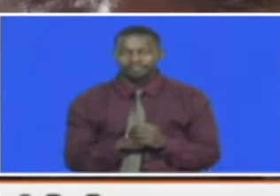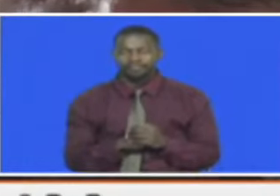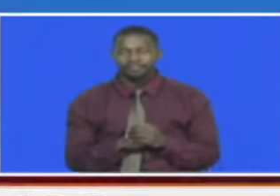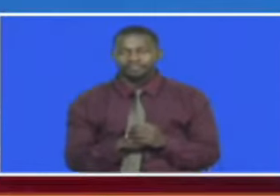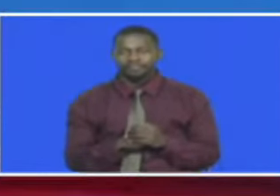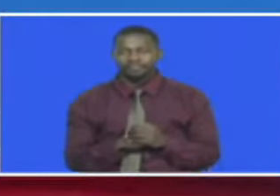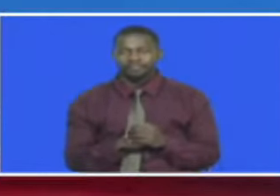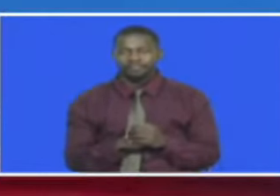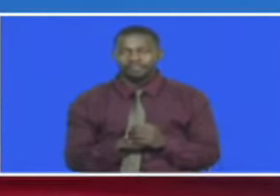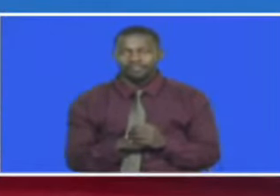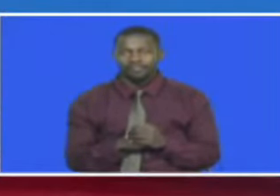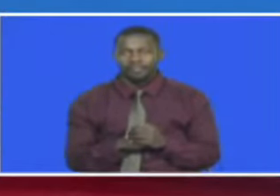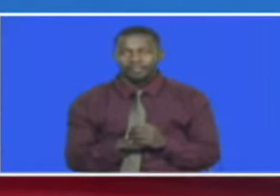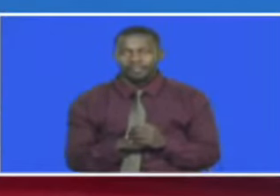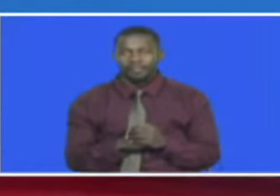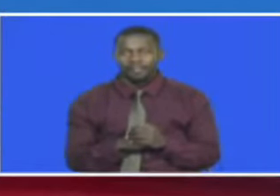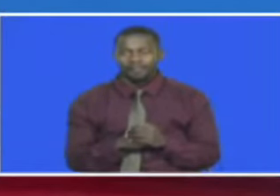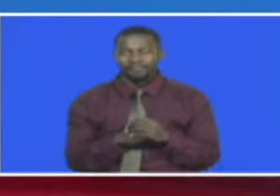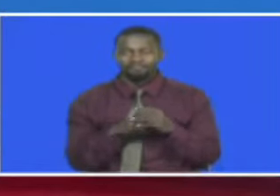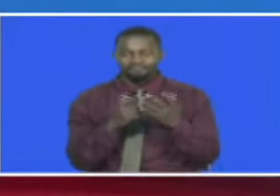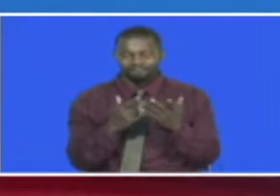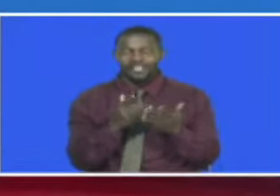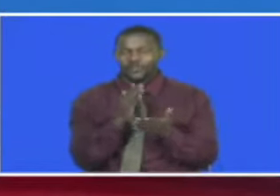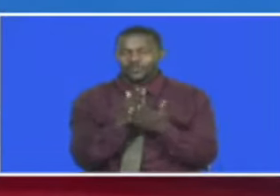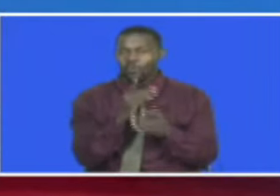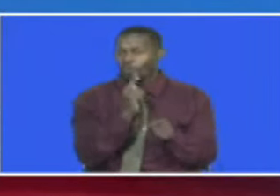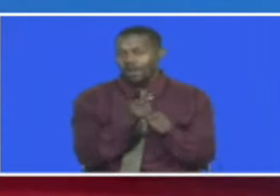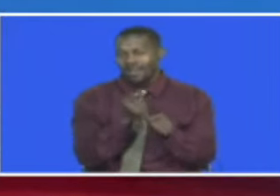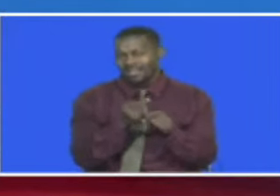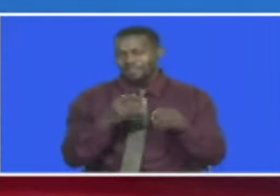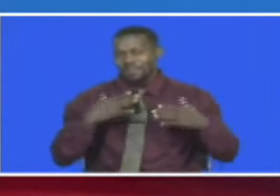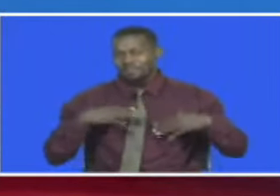Kwale. Na bila shaka Wakwale wanaposubiri kuwa mwenyeji